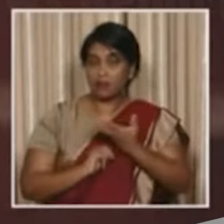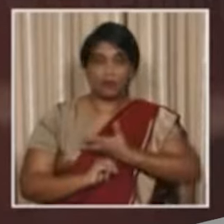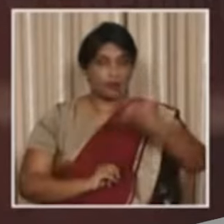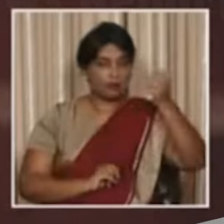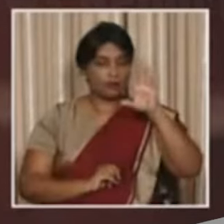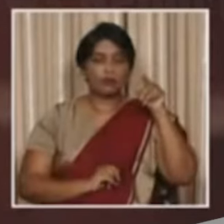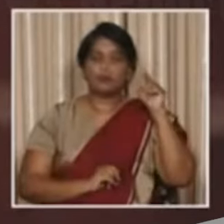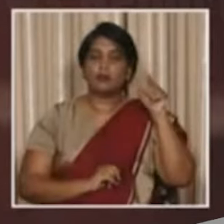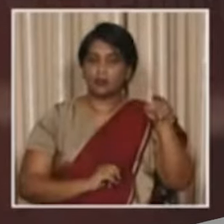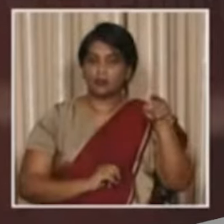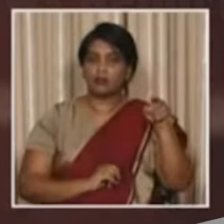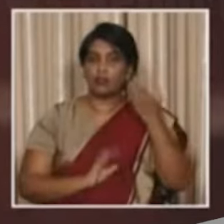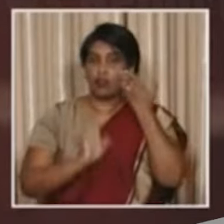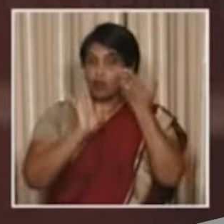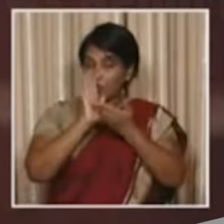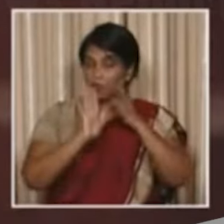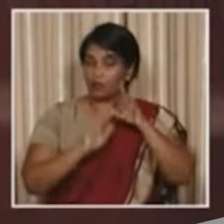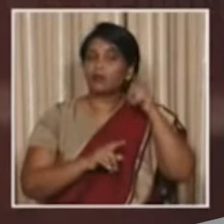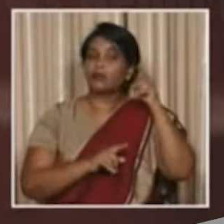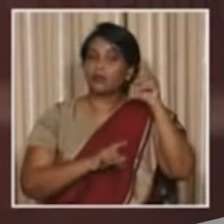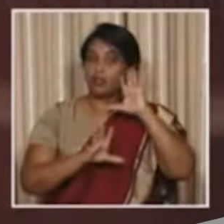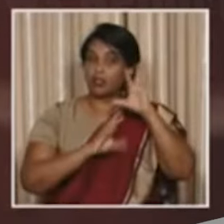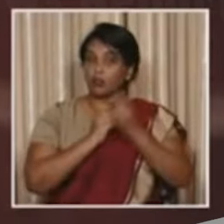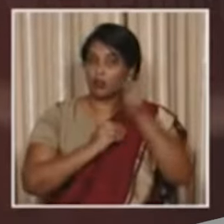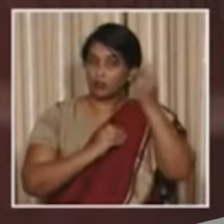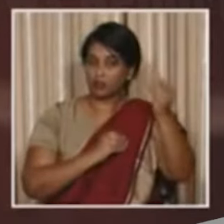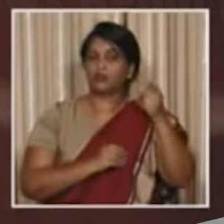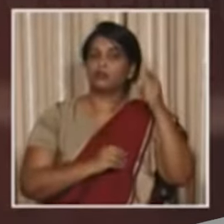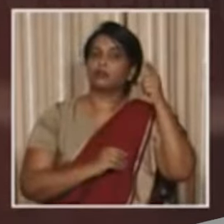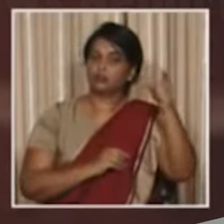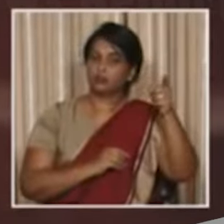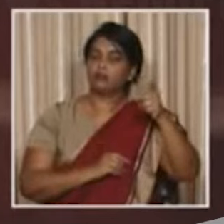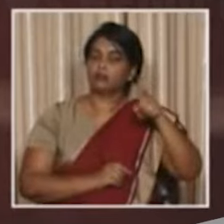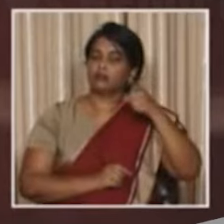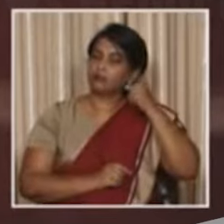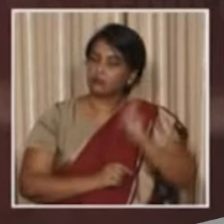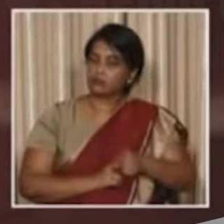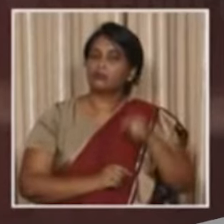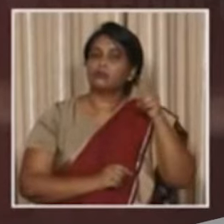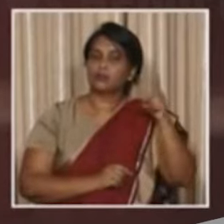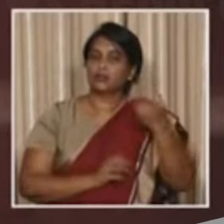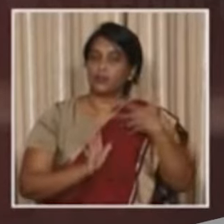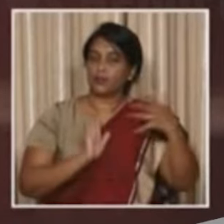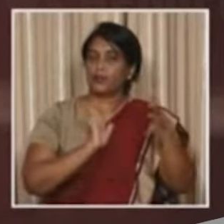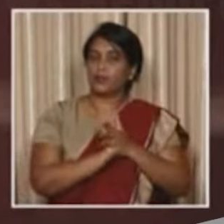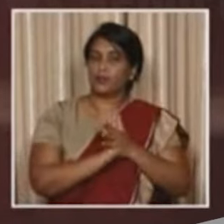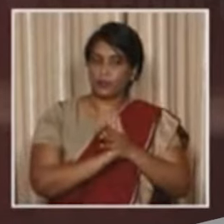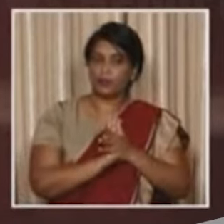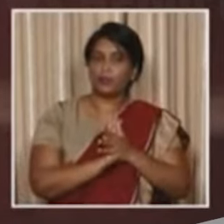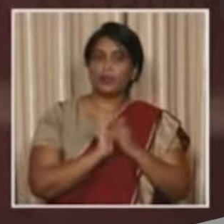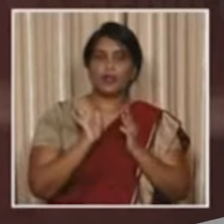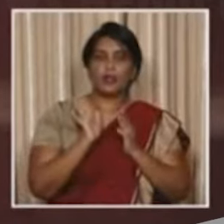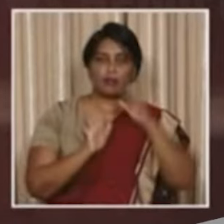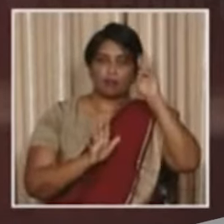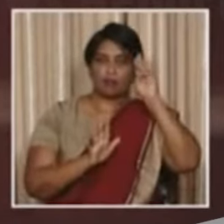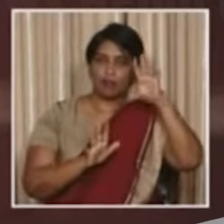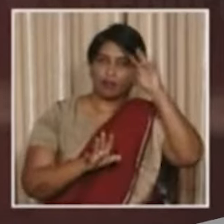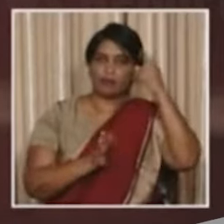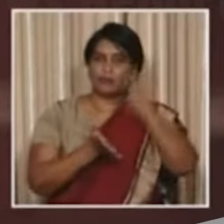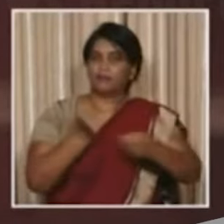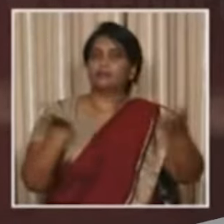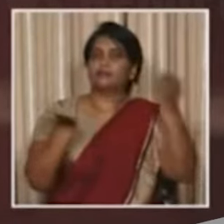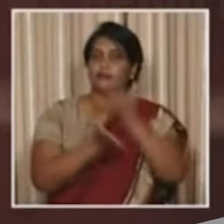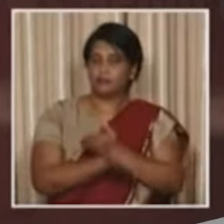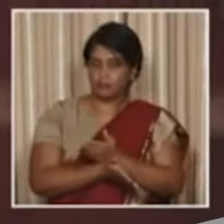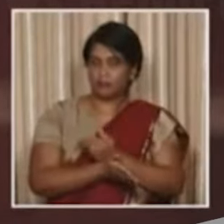දේපල තියෙනවයි කියලා අපි ඔප්පු කරොත් ඒගොල්ලන්ට තොරතුරු දුන්නොත් ඒගොල්ලෝ එකඟතාවය පළ කරලා තියෙනවා අපිත් එක්ක MOU එකක් අත්සන් කරන්න.